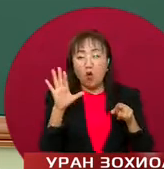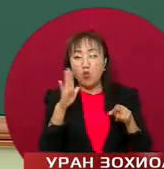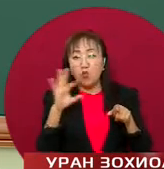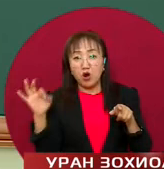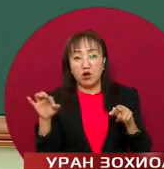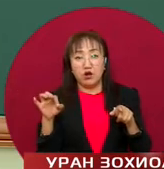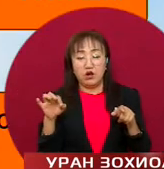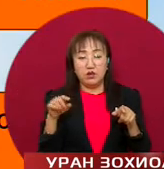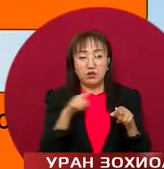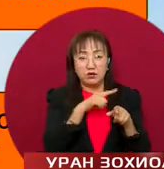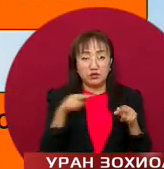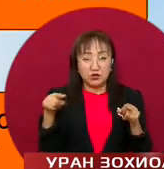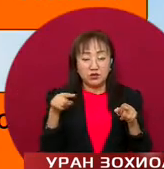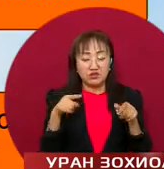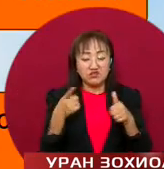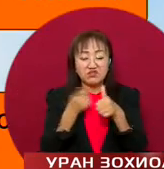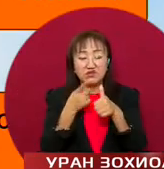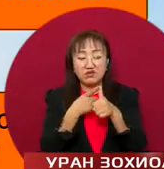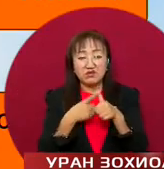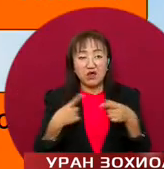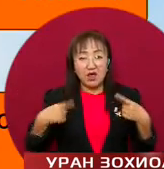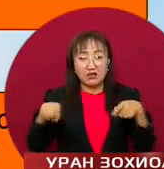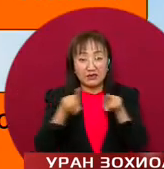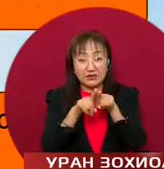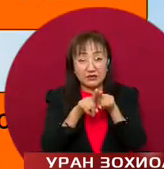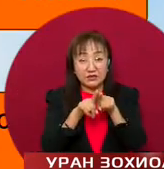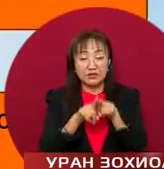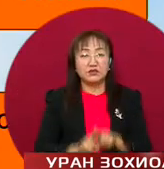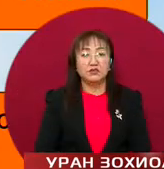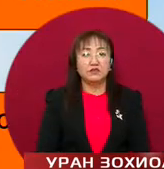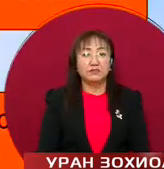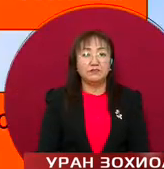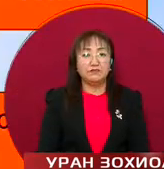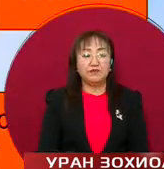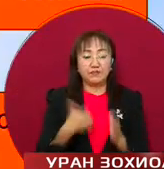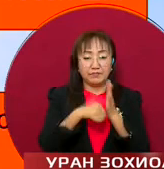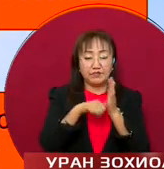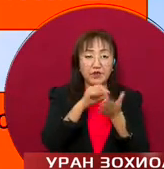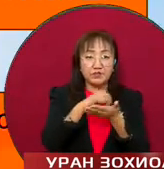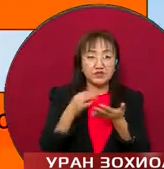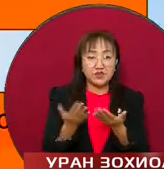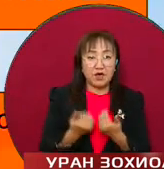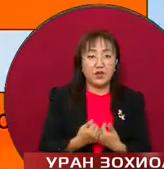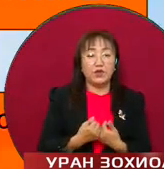гэдэг бол нэрийн адилтгал байна. За дэвтэр дээр бичиж авъя.